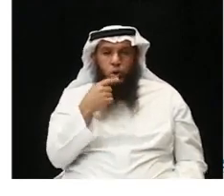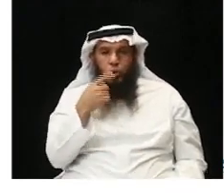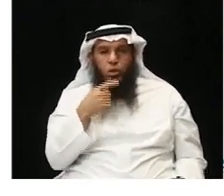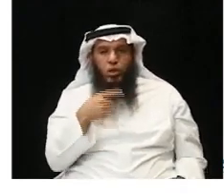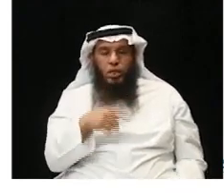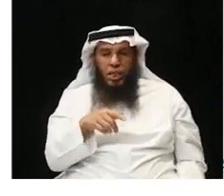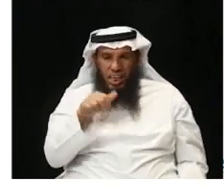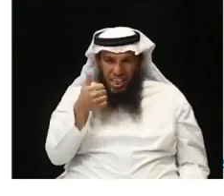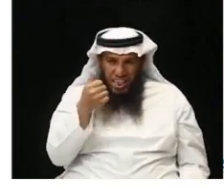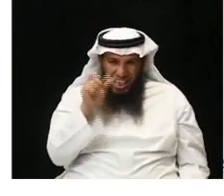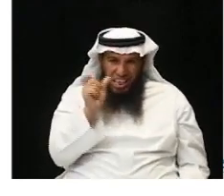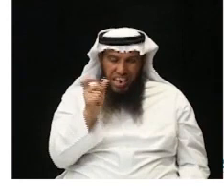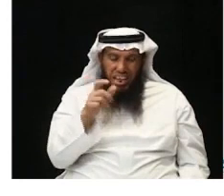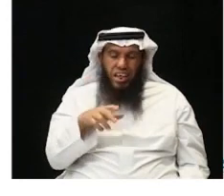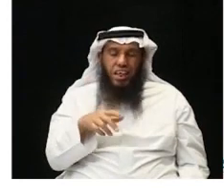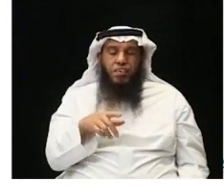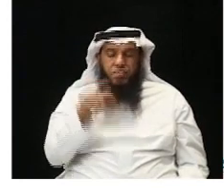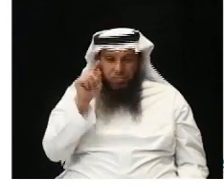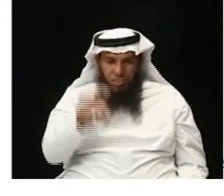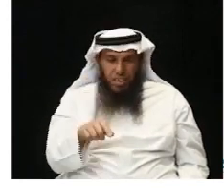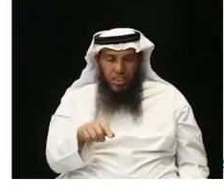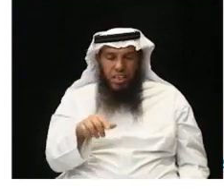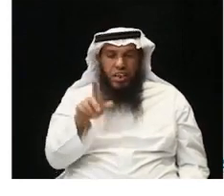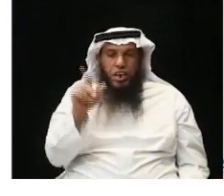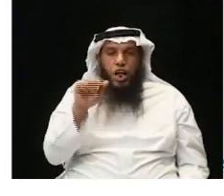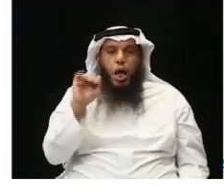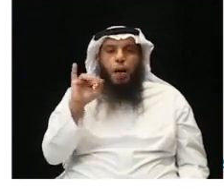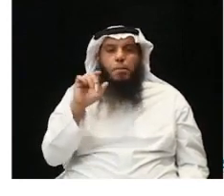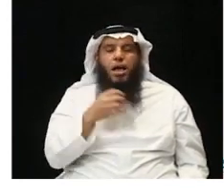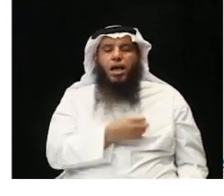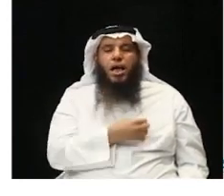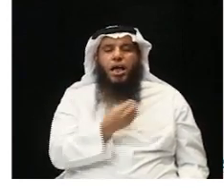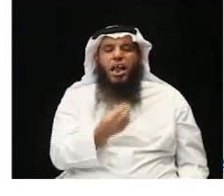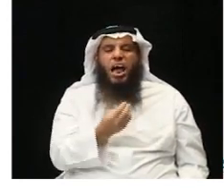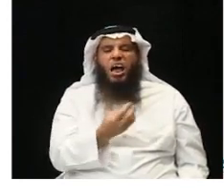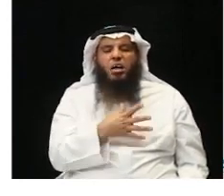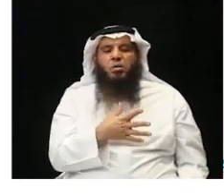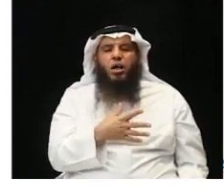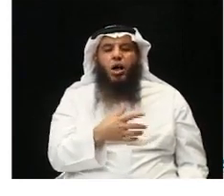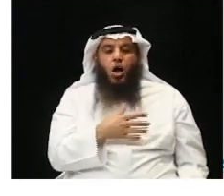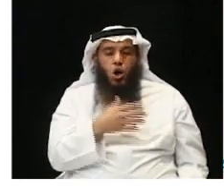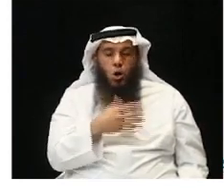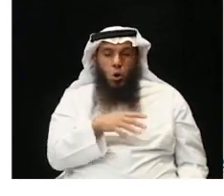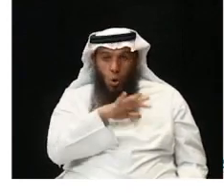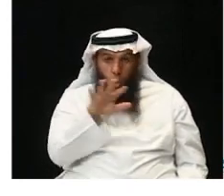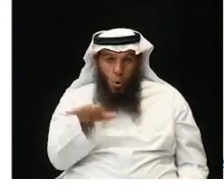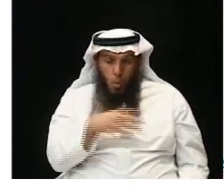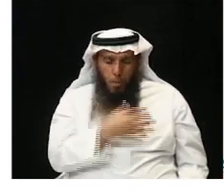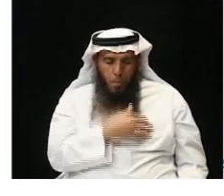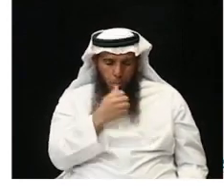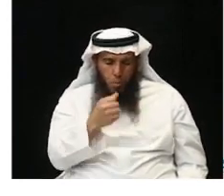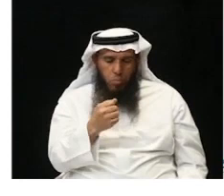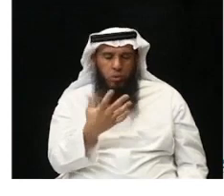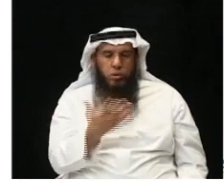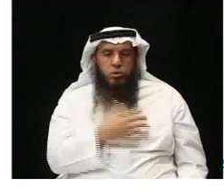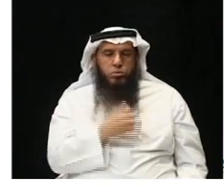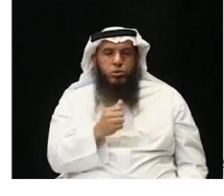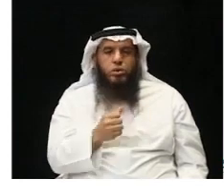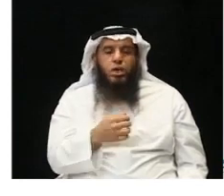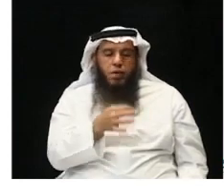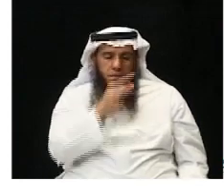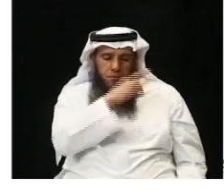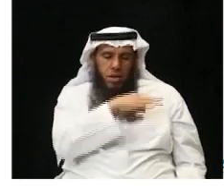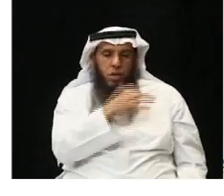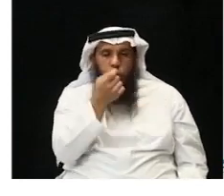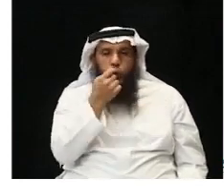إن في ذلك لرحمة وذكرى لمن؟ لقوم يؤمنون. المؤمنون هم الذين سيستفيدون من هذا